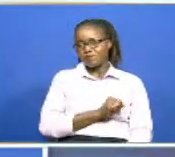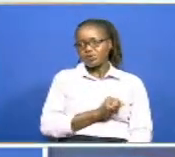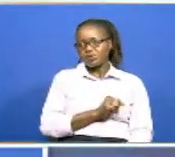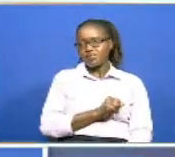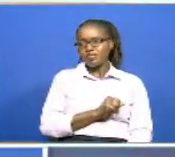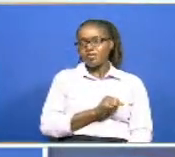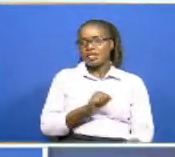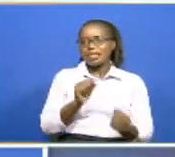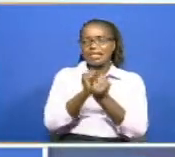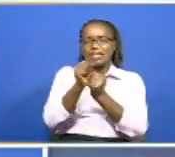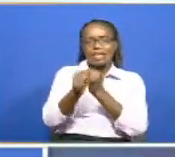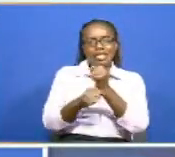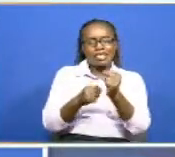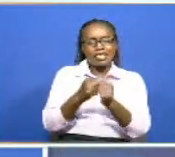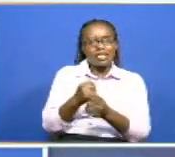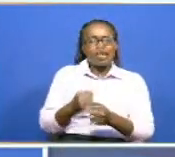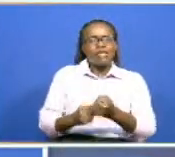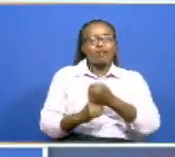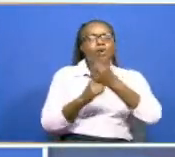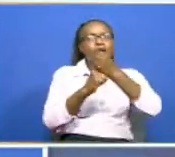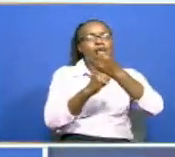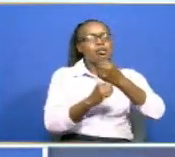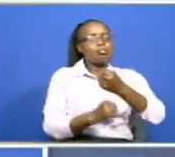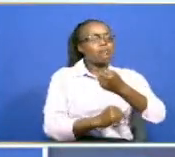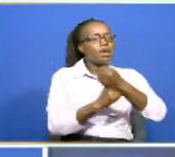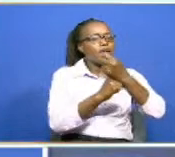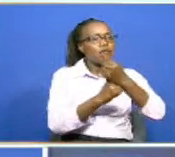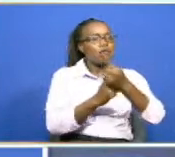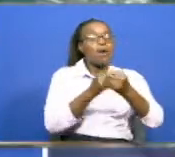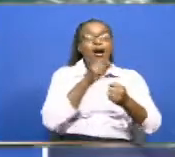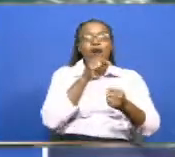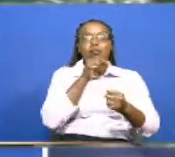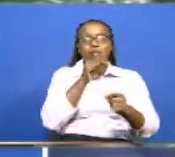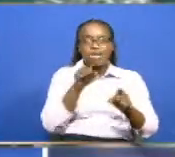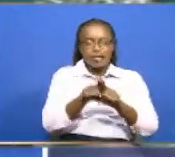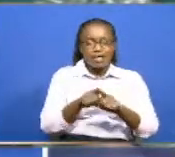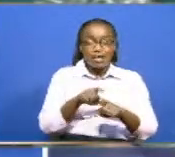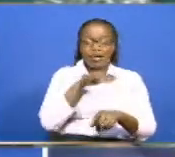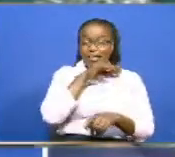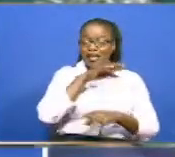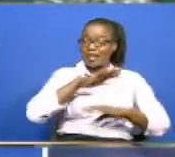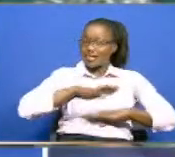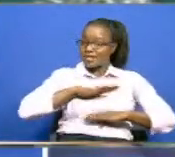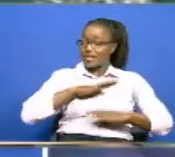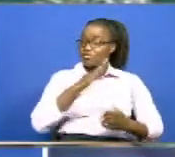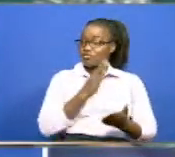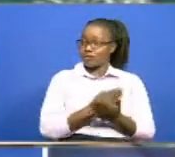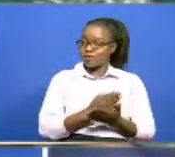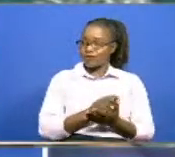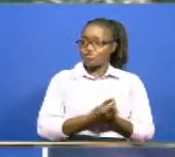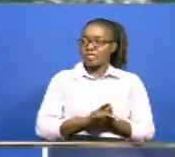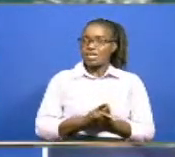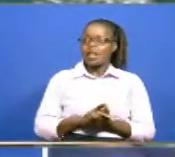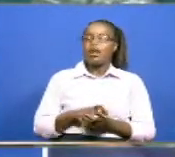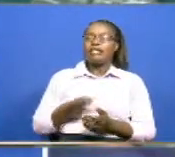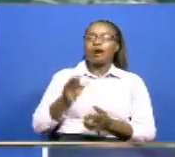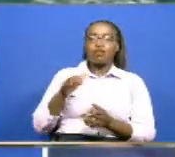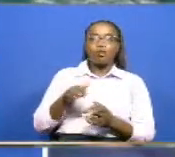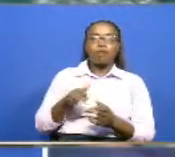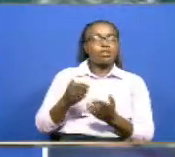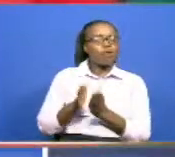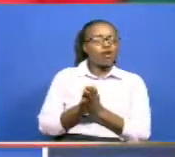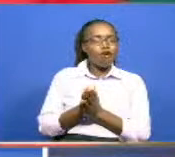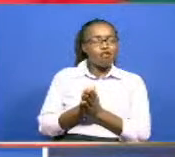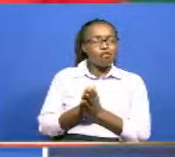Miaka 10 ya kusaidia ndugu Raila simetosha. Na hatimaye kamati ya mahusiano ya wanawake wanachama wa vyama vya